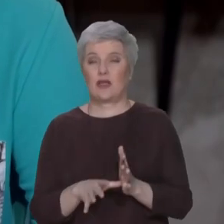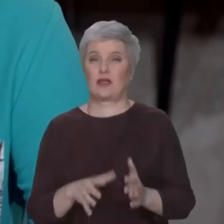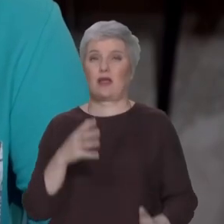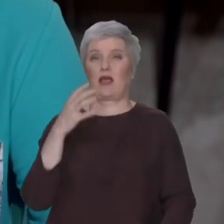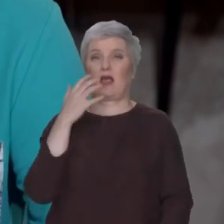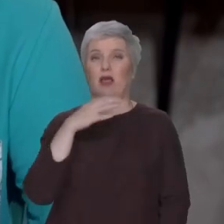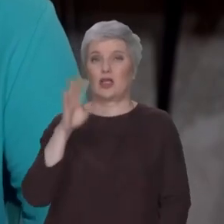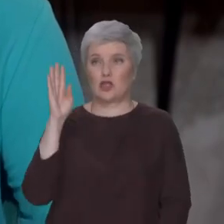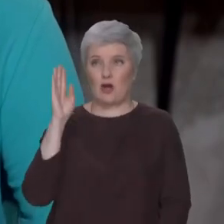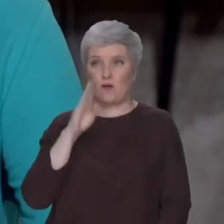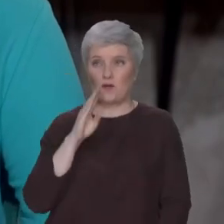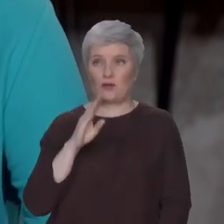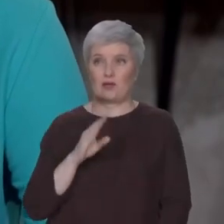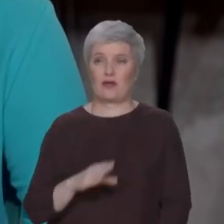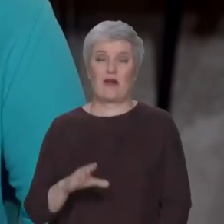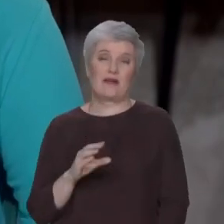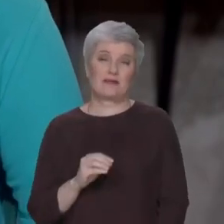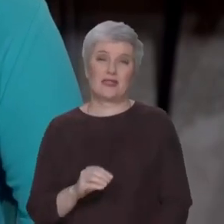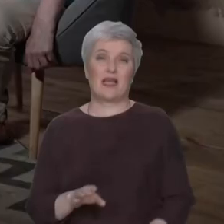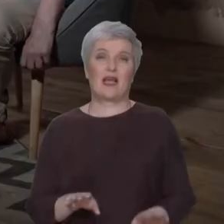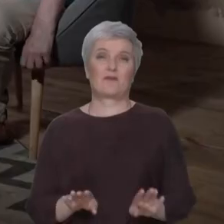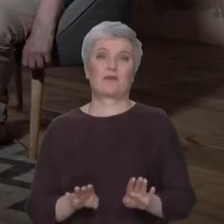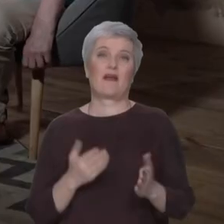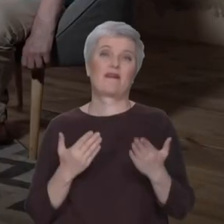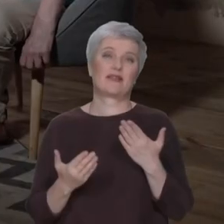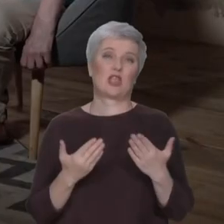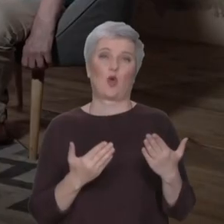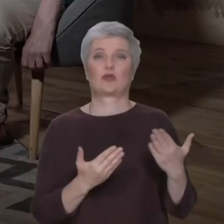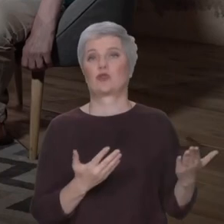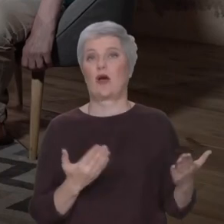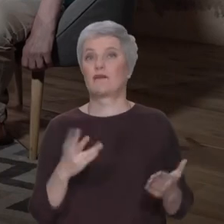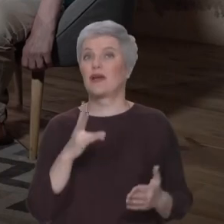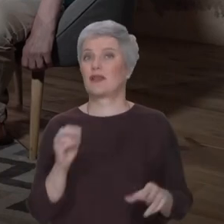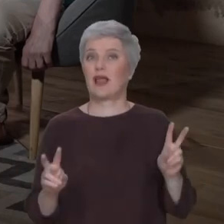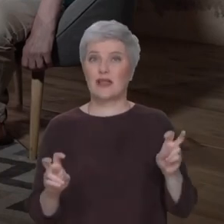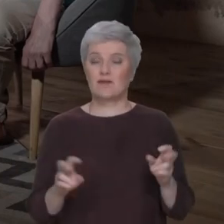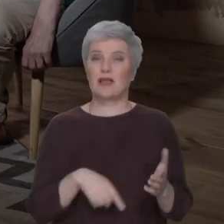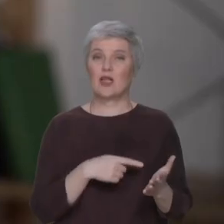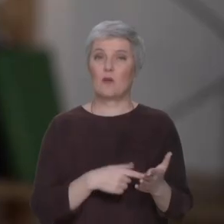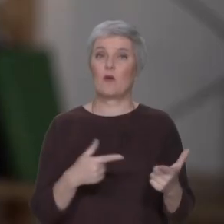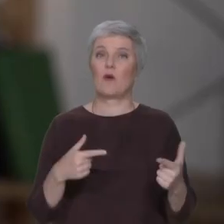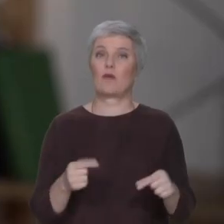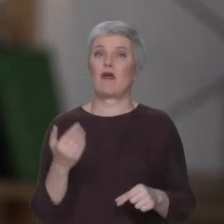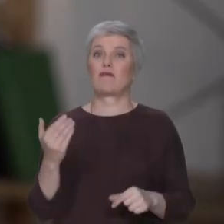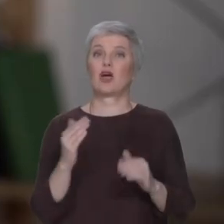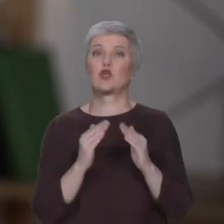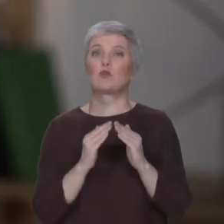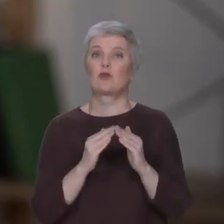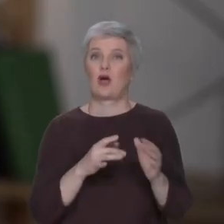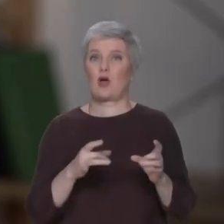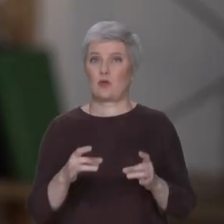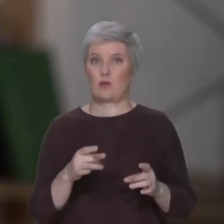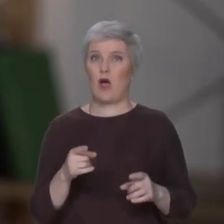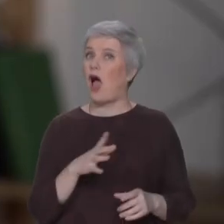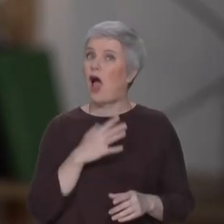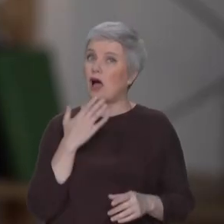гаряча вода, тому все відносно. Ви не називаєте населений пункт, де ваш будинок розташований, але я уточню, чи він не був